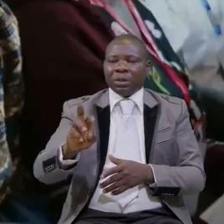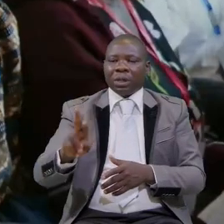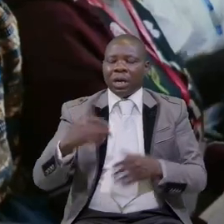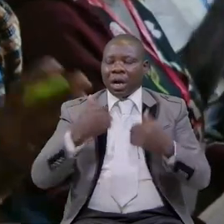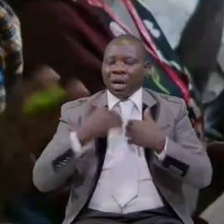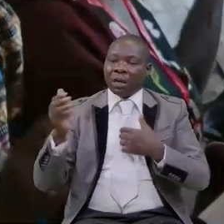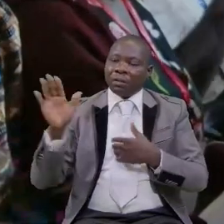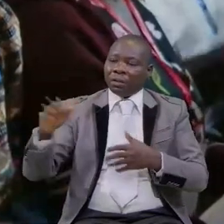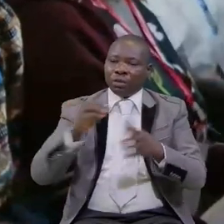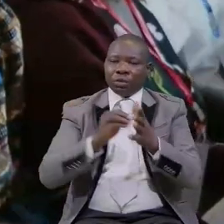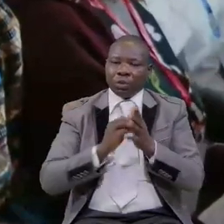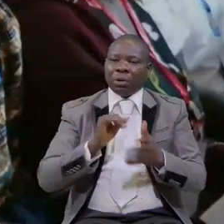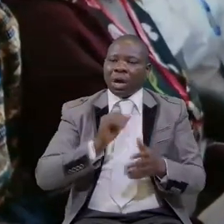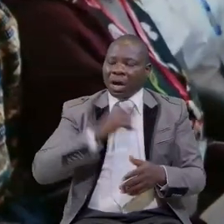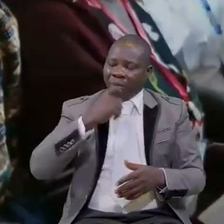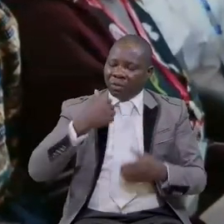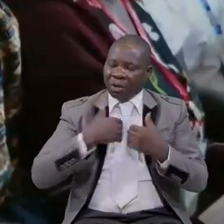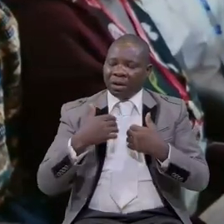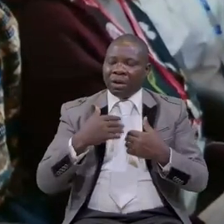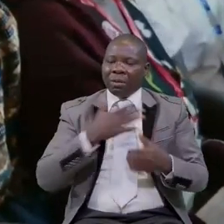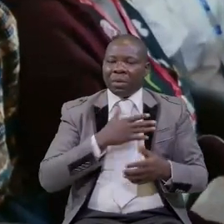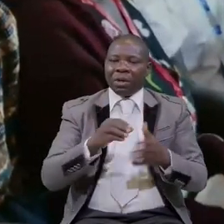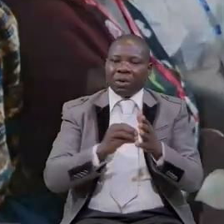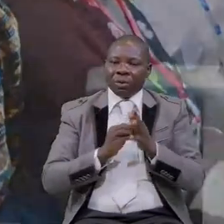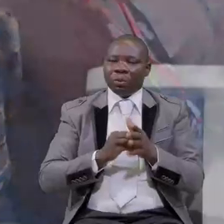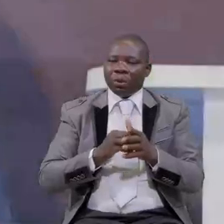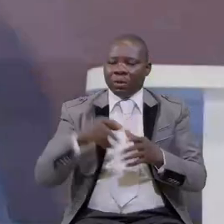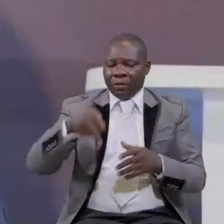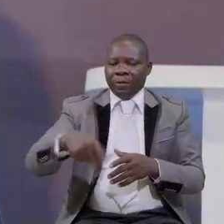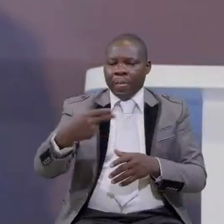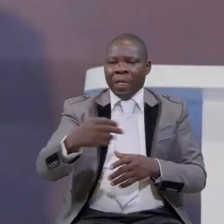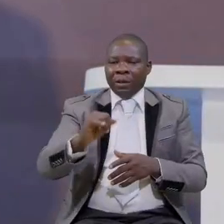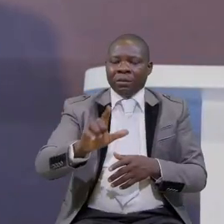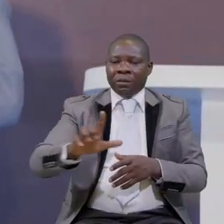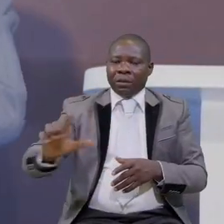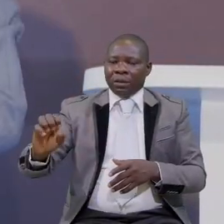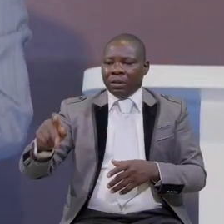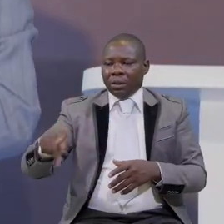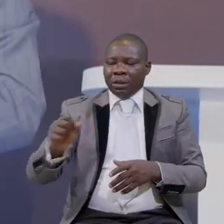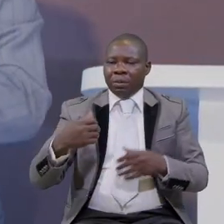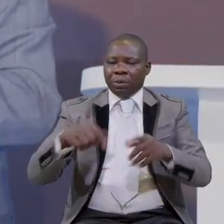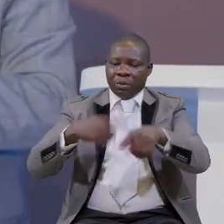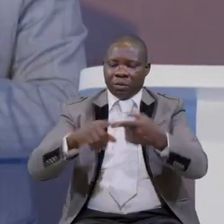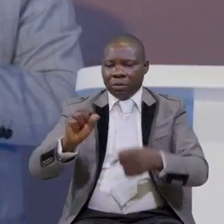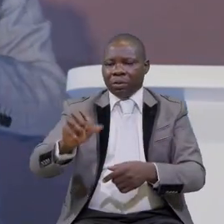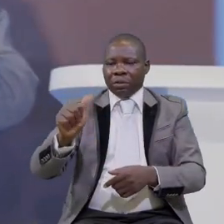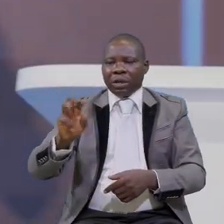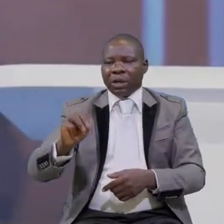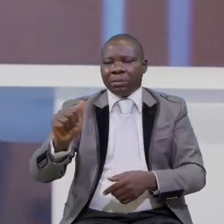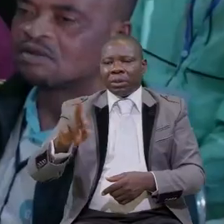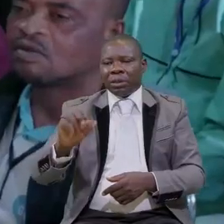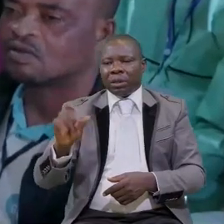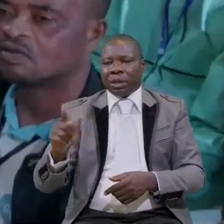pour toi. Philippe est allé en Samarie et il a eu pour lui. Je dois avoir pour moi.